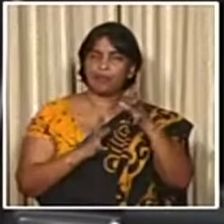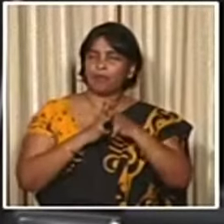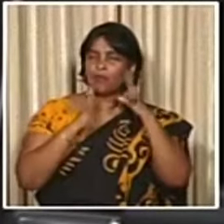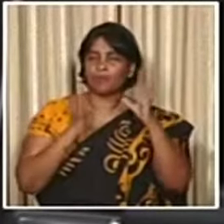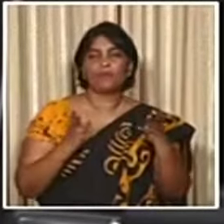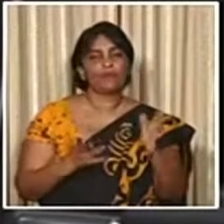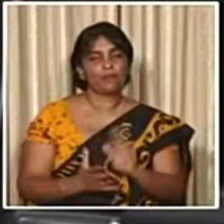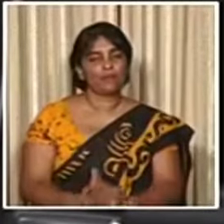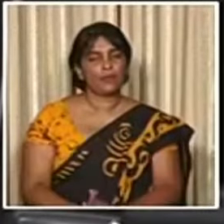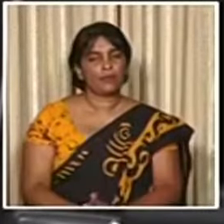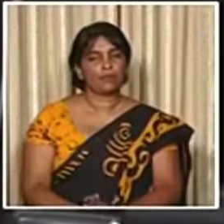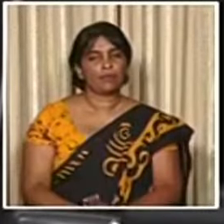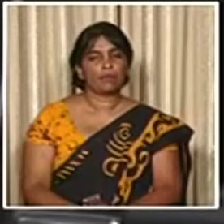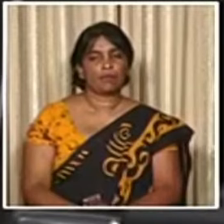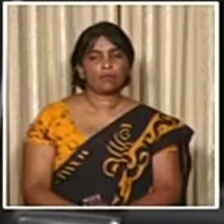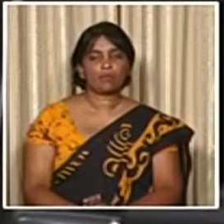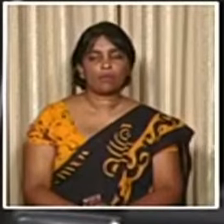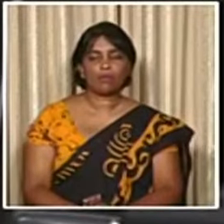එනවා.